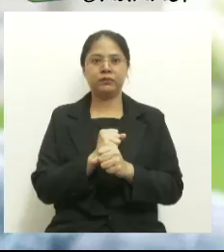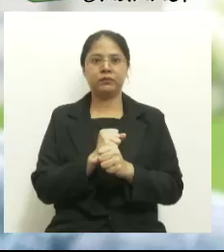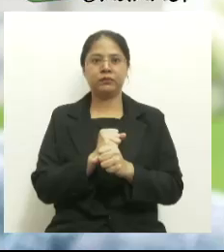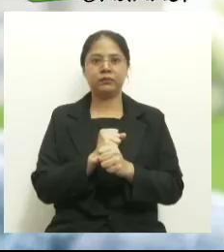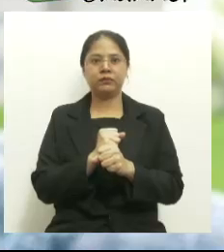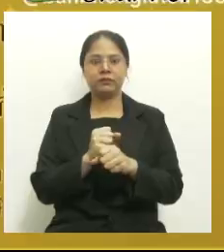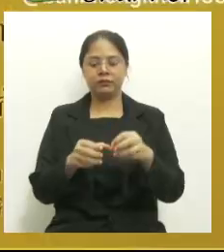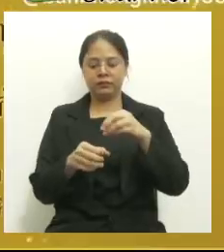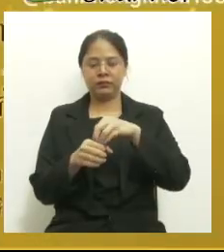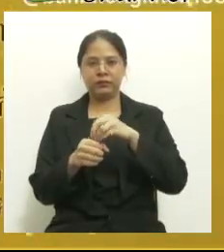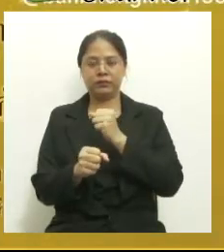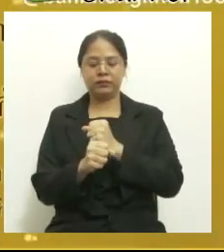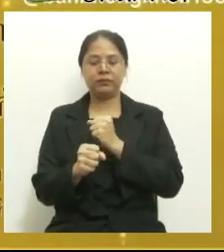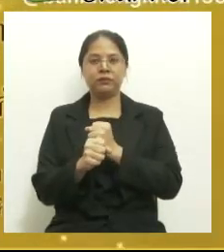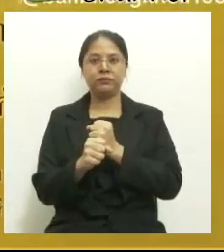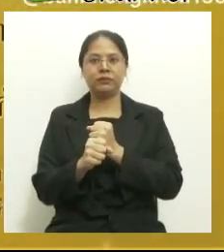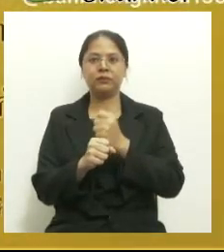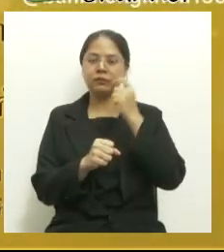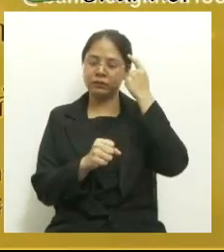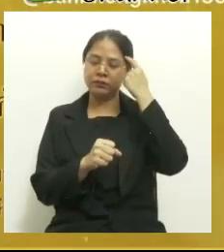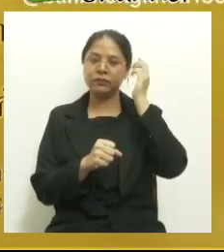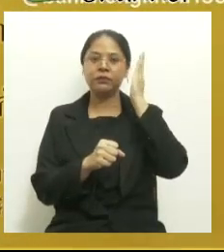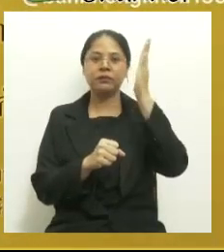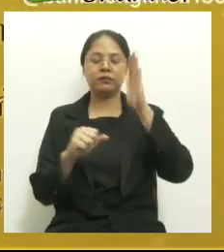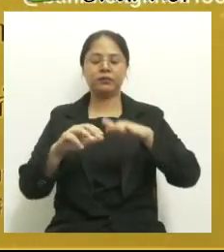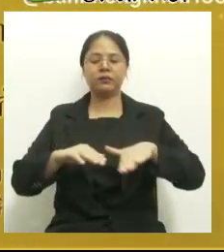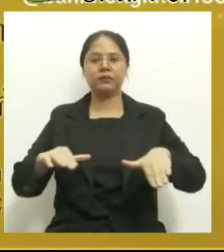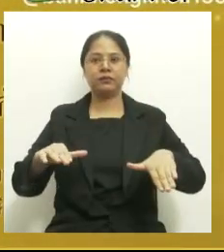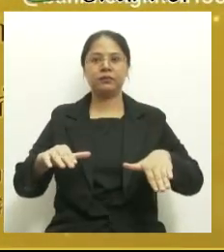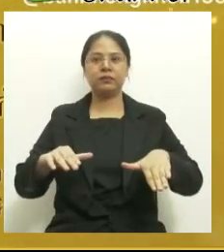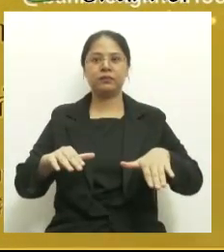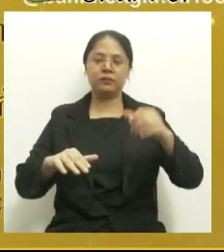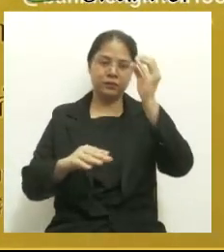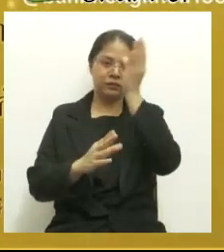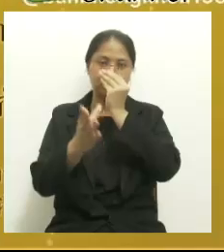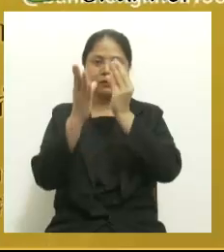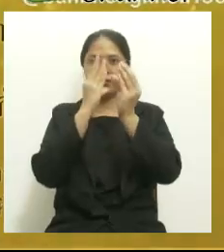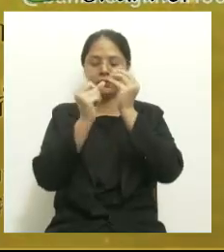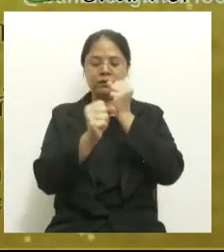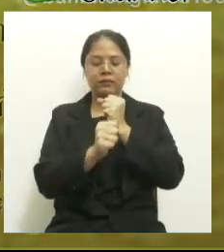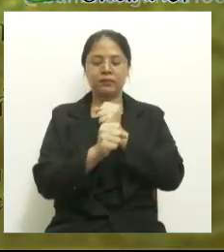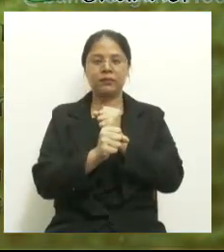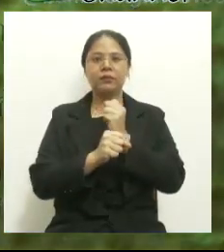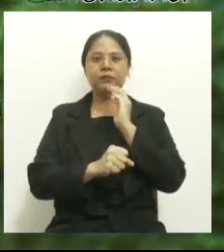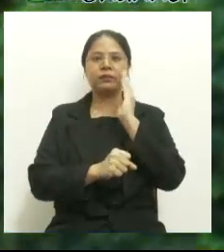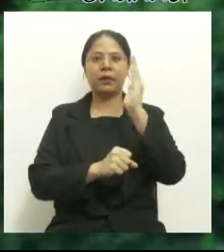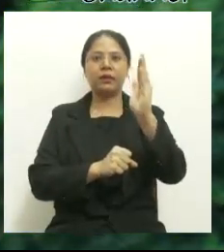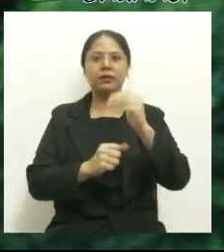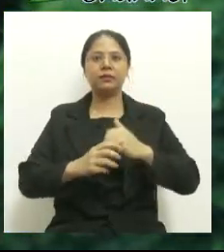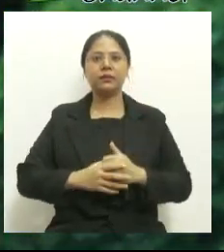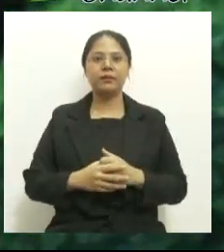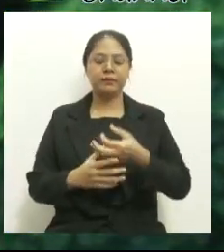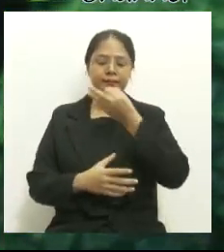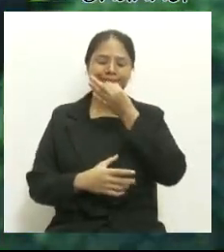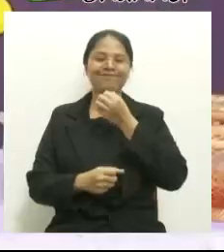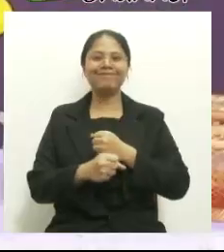เป็นผลิตภัณฑ์ครับเพื่อที่หวังว่าในอนาคตนะครับนักเรียนจะสามารถนำความรู้นะครับในส่วนนี้ไปใช้ในการต่อยอดและประกอบอาชีพ